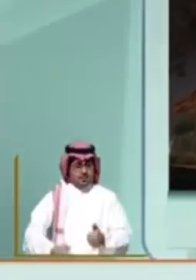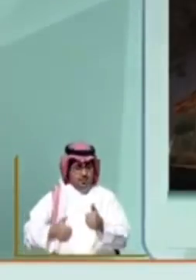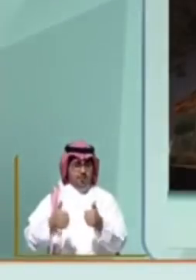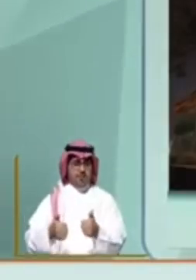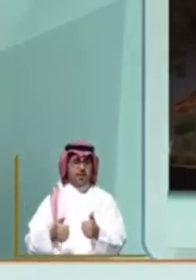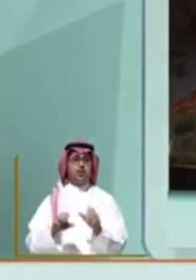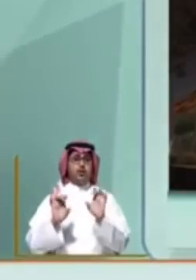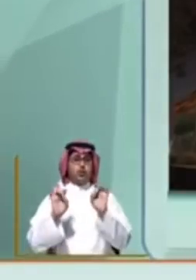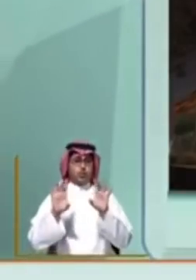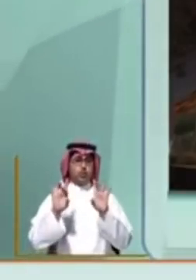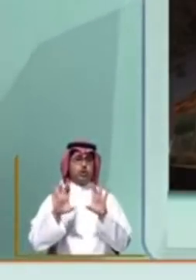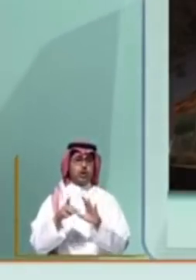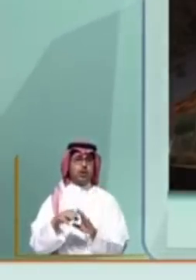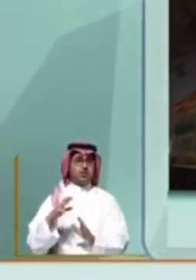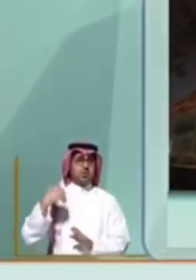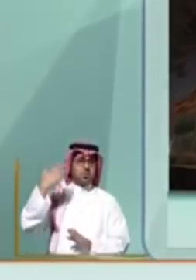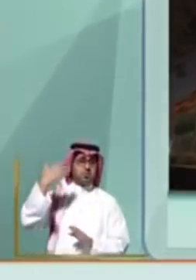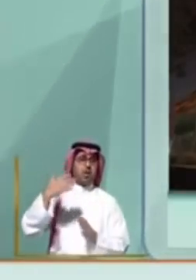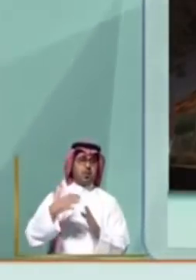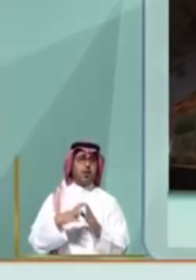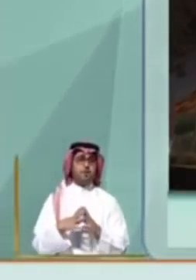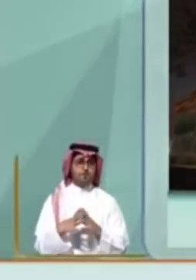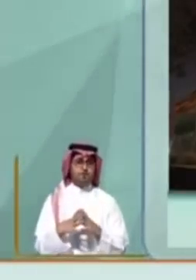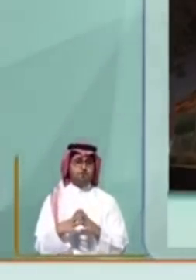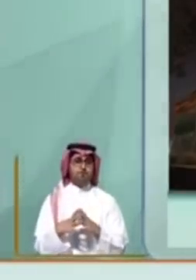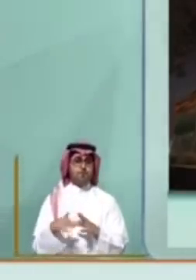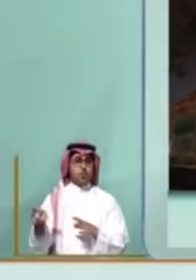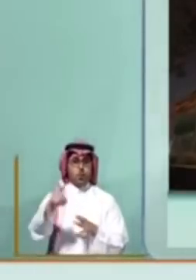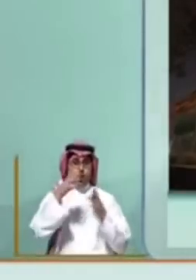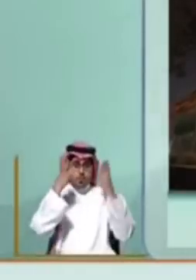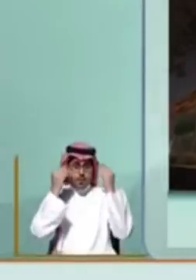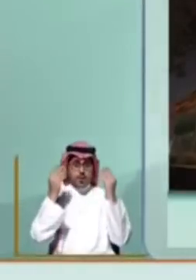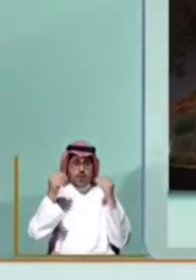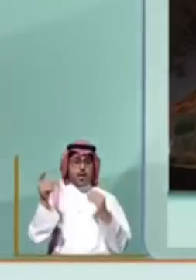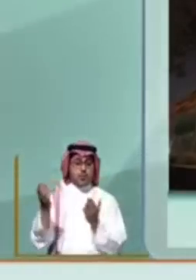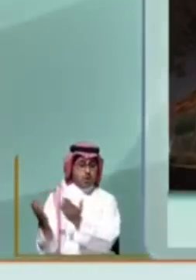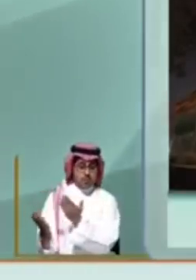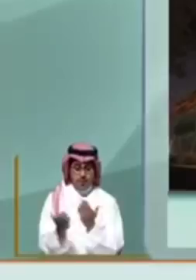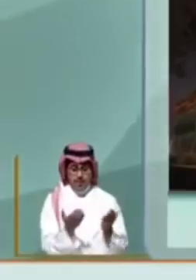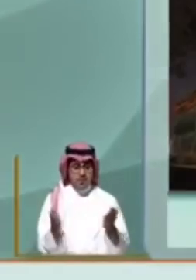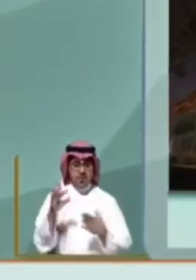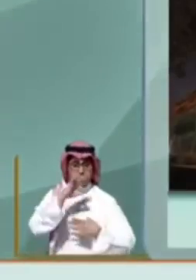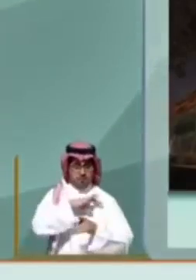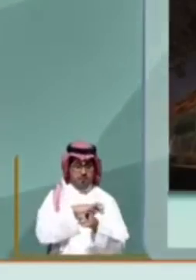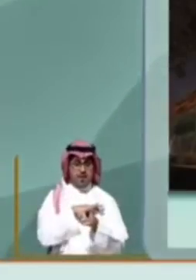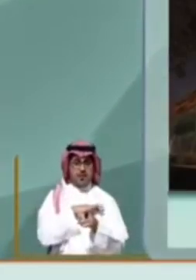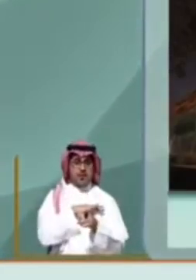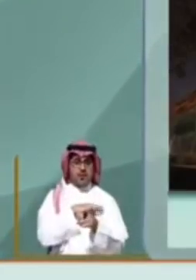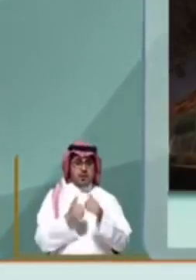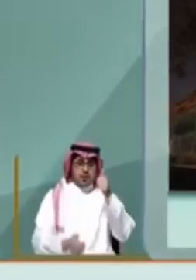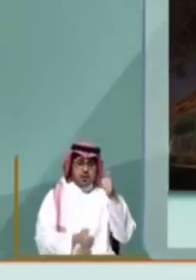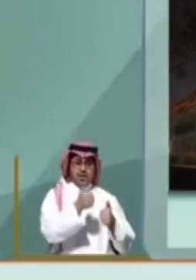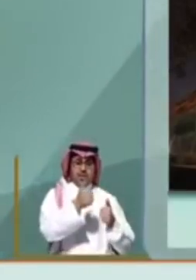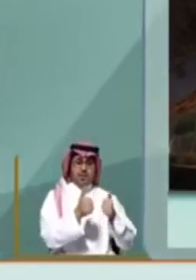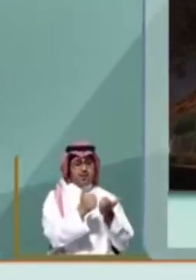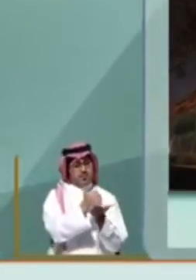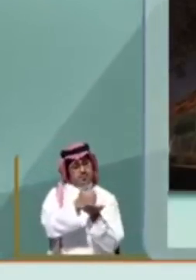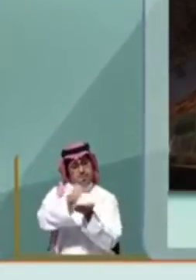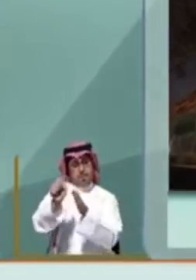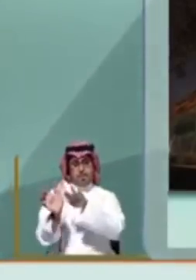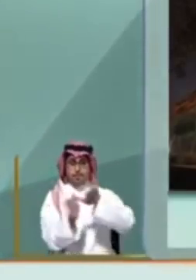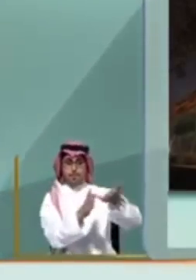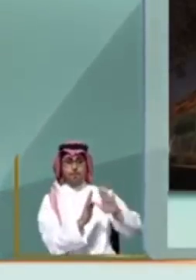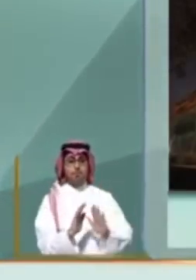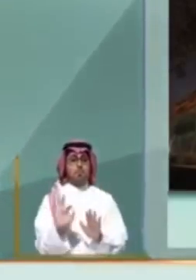كنا نتوقع يعني بمشيئة الله أنه يعني تعلموا أو درسوا هذه المواد، ولكن يعني نوع من التسهيل في ظل هذه